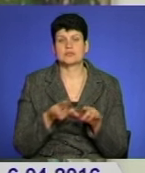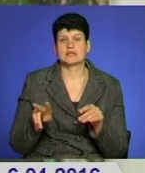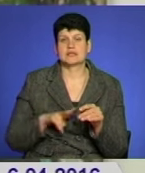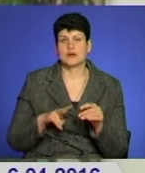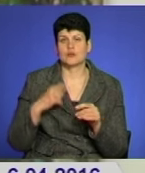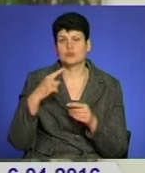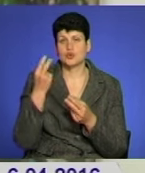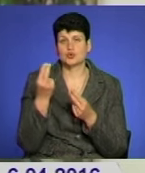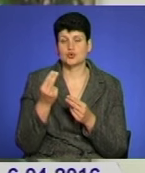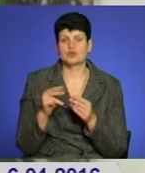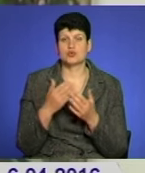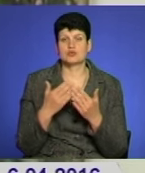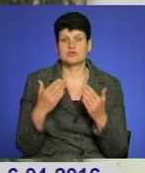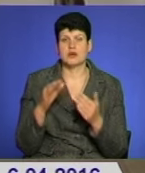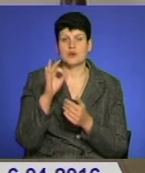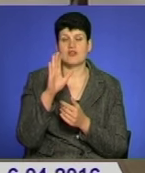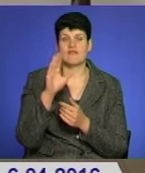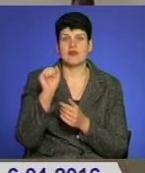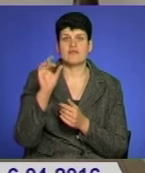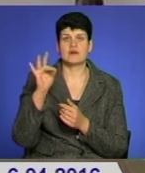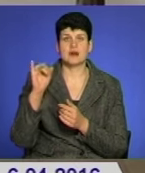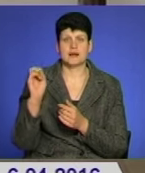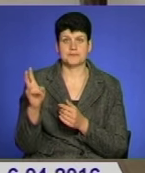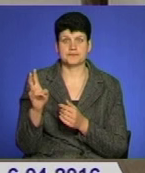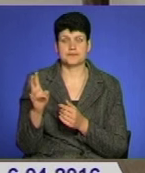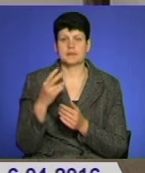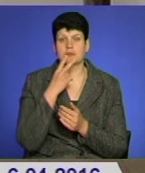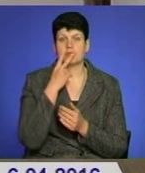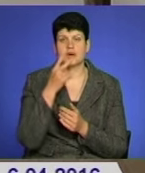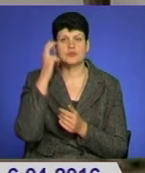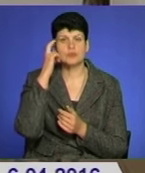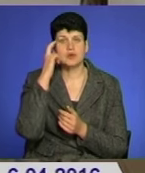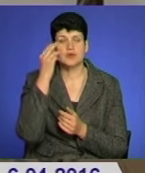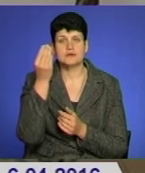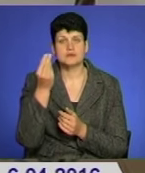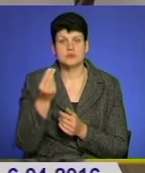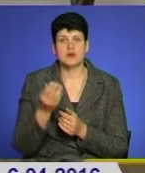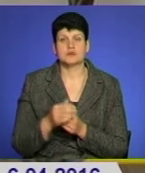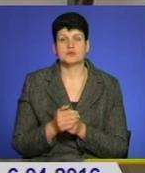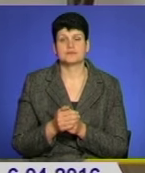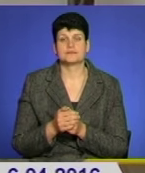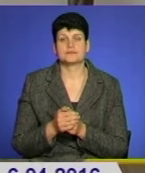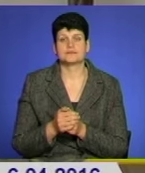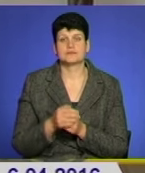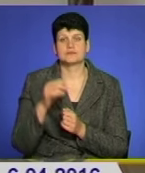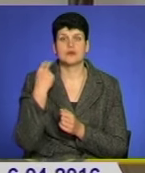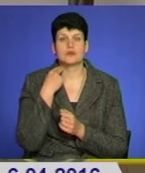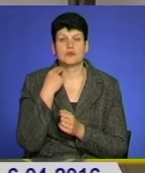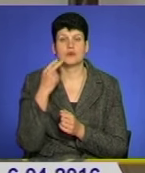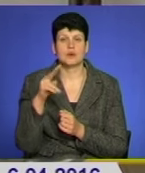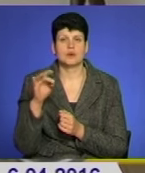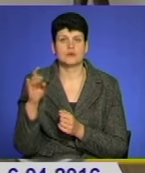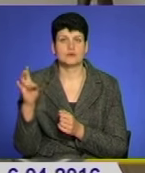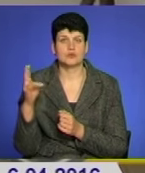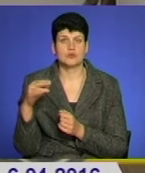обласного художнього музею Ольга Ваврик. Представлені краєвиди, ми бачимо Київ зображено, Лондон, інші